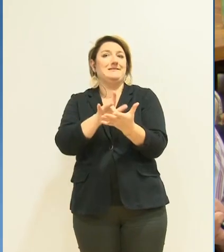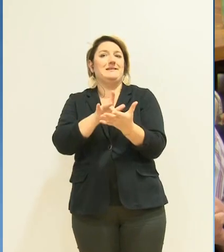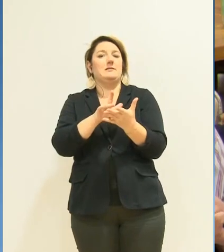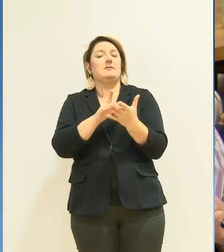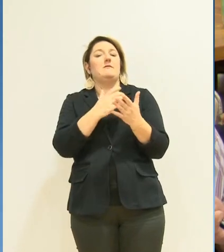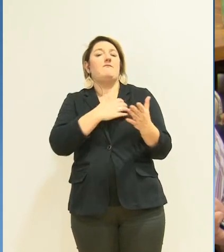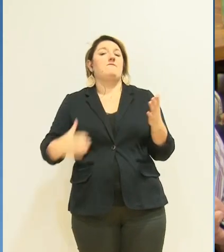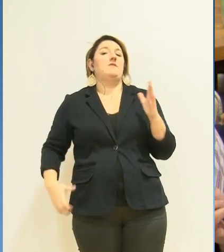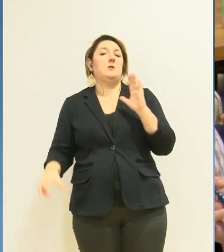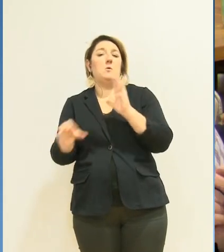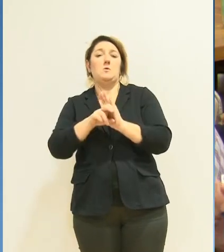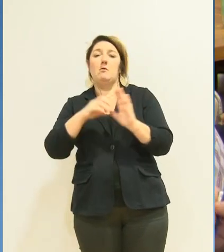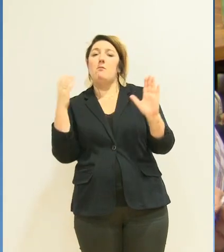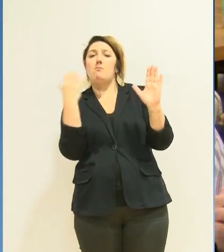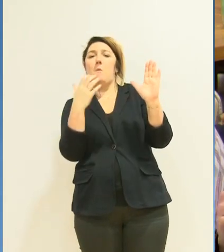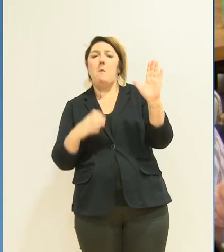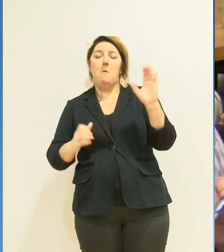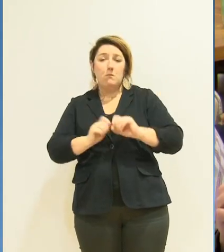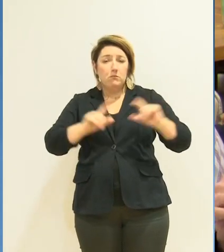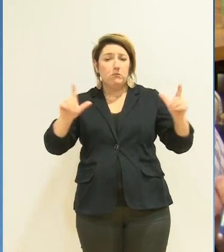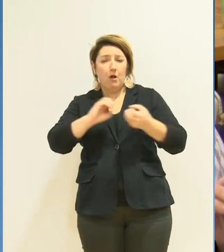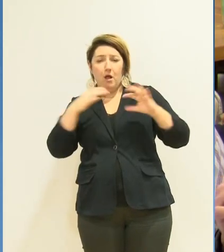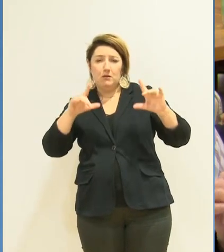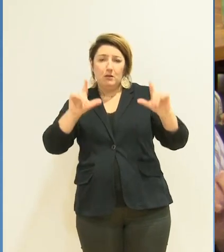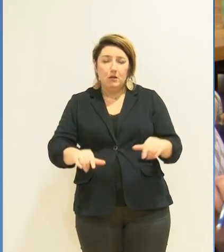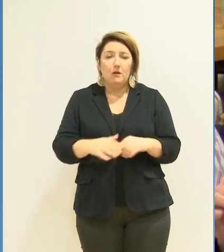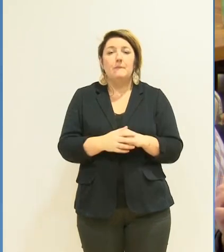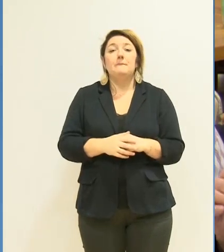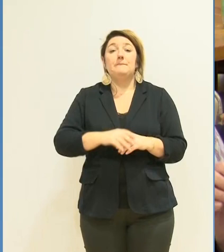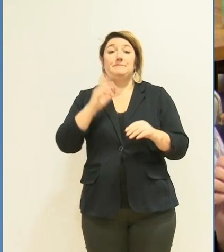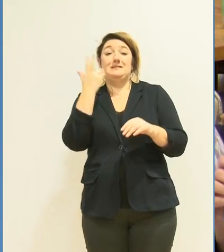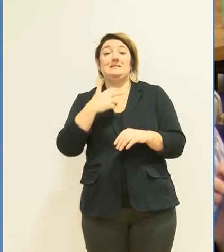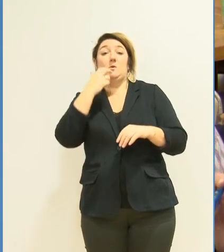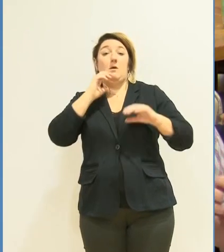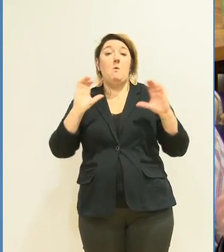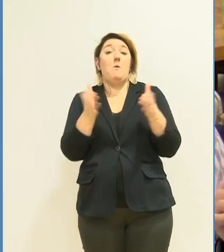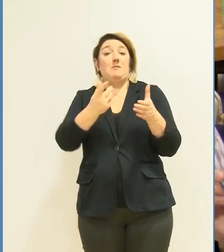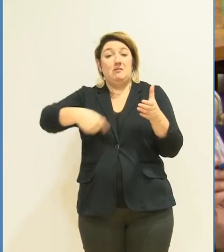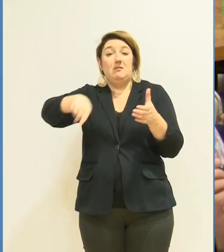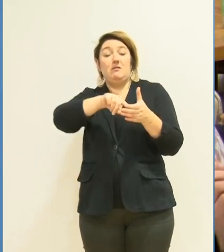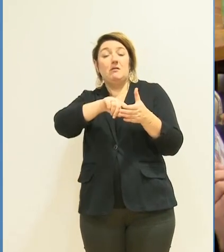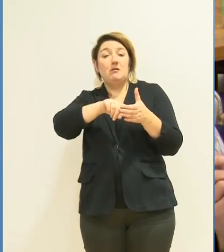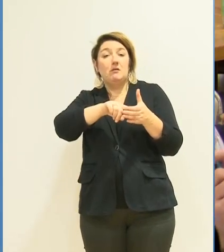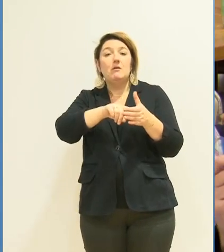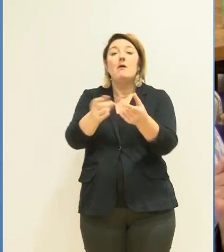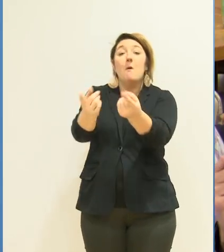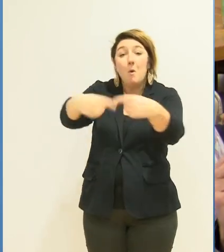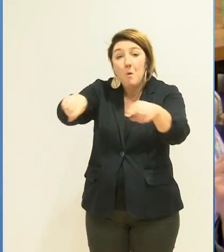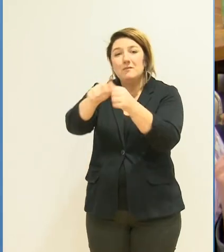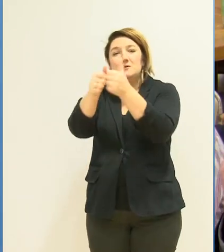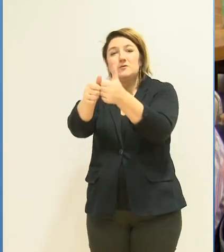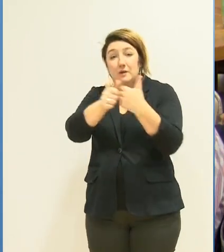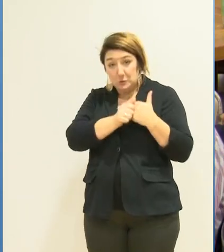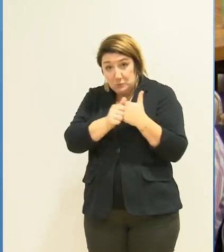grenoble il y avait un comité de citoyens qui suivait un comité de suivi qui